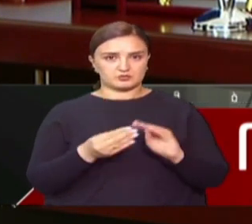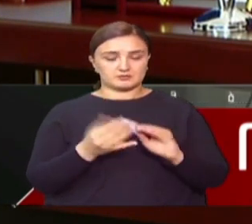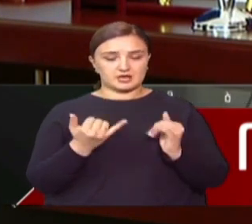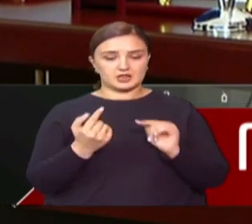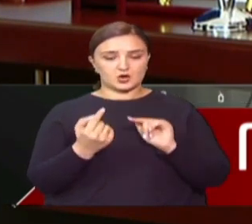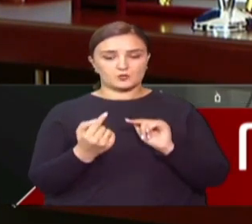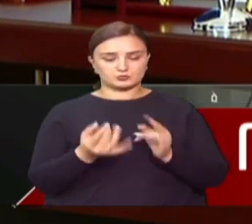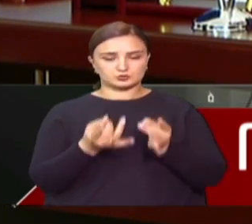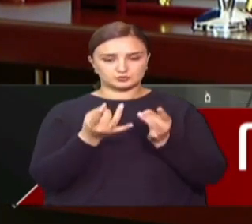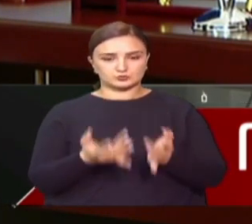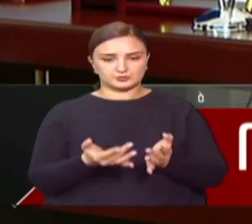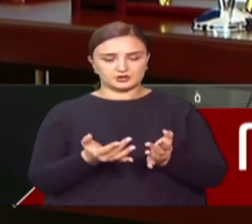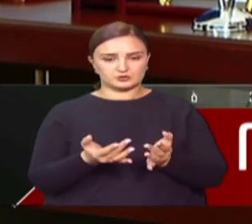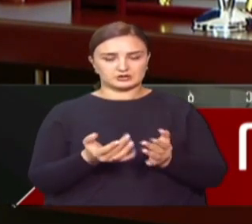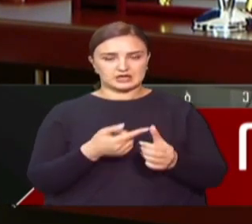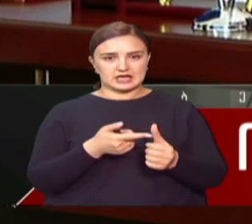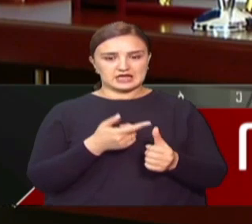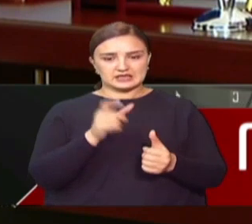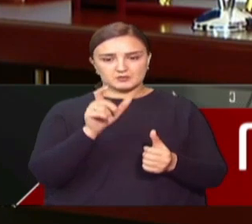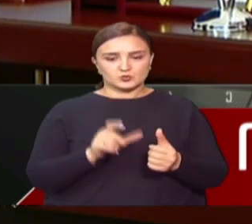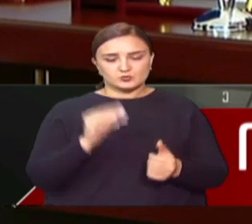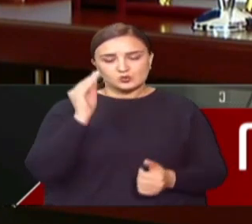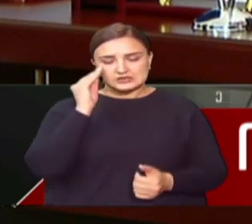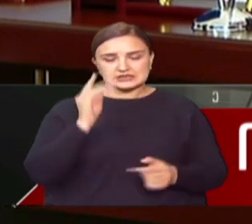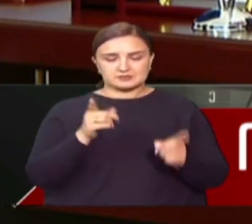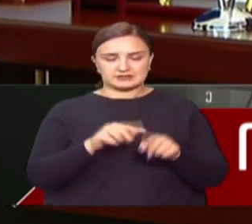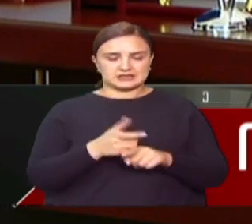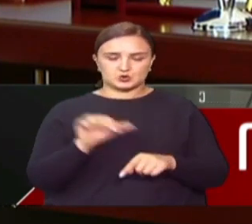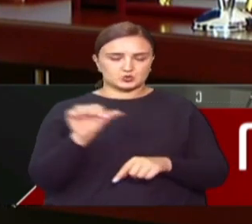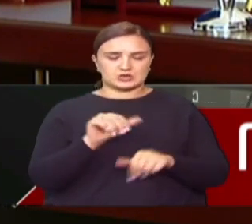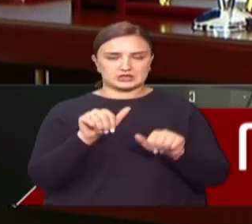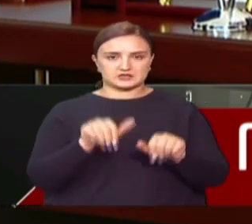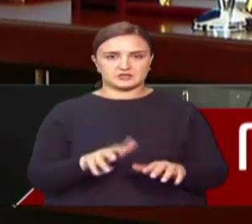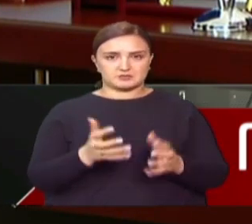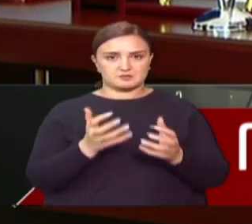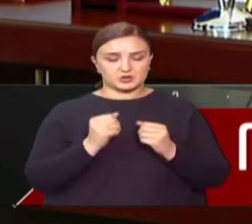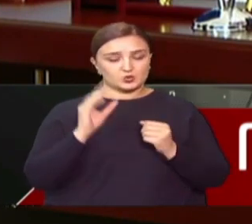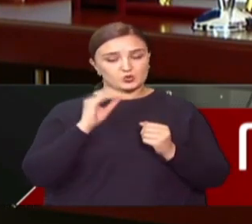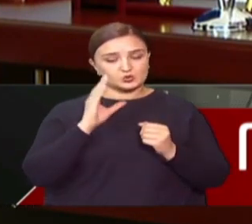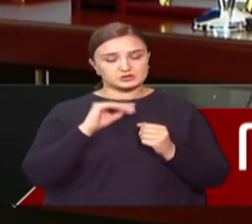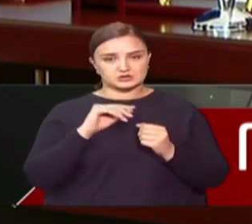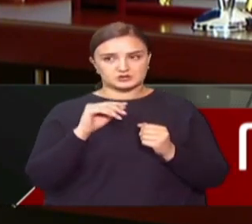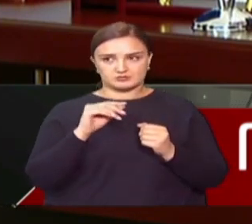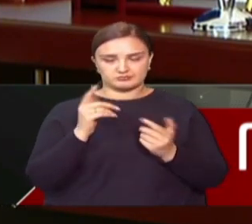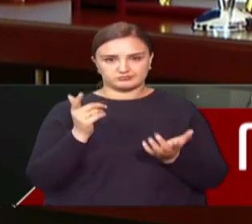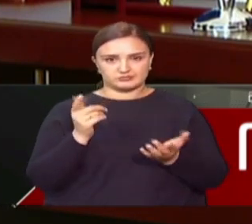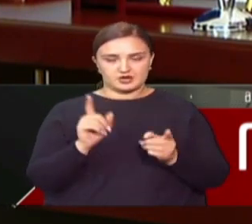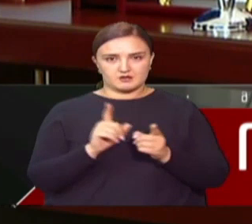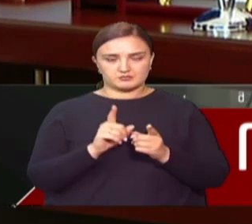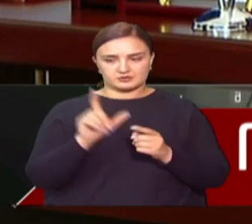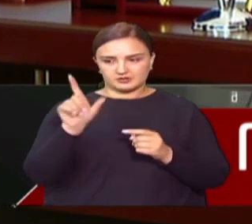უბრალოდ აბსოლუტურად აი ადამიანური თვალსაზრისითაც ძალიან ცუდი გადაწყვეტილება მიიღო, როდესაც გაწირა და შეატოვა ასე